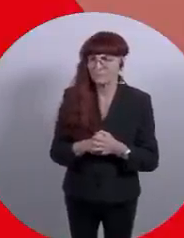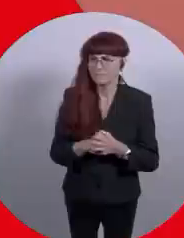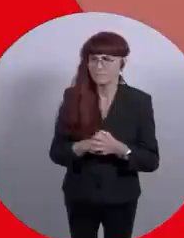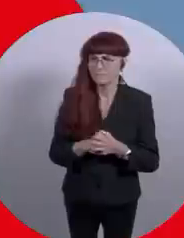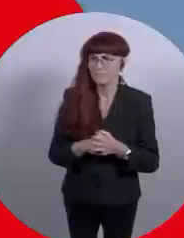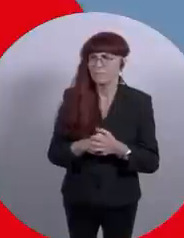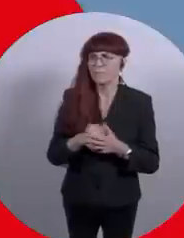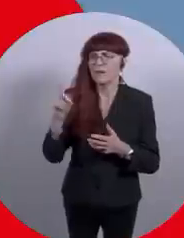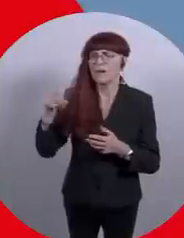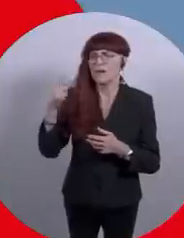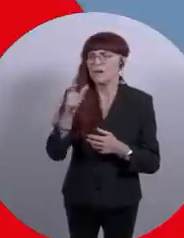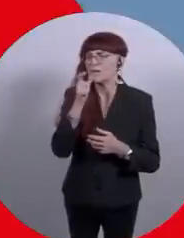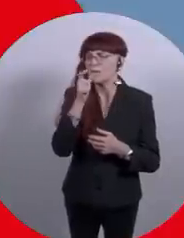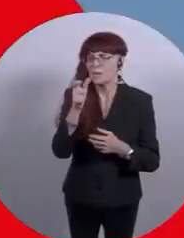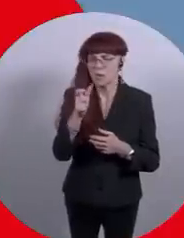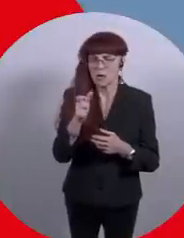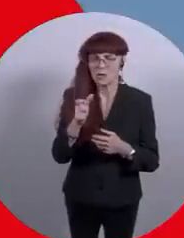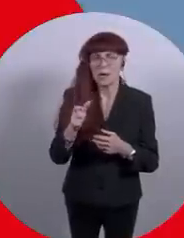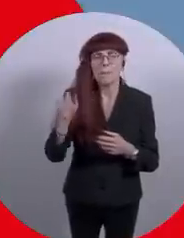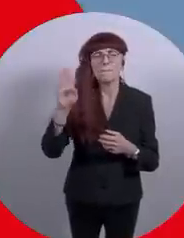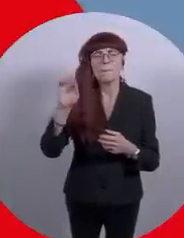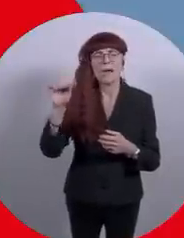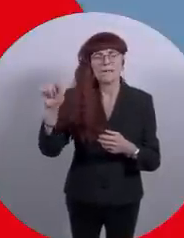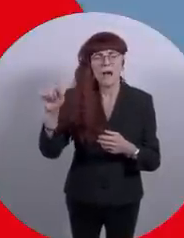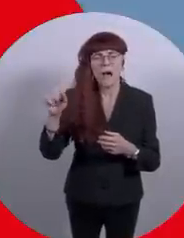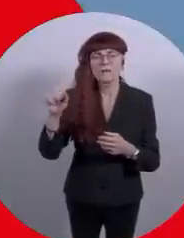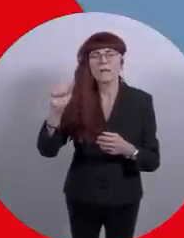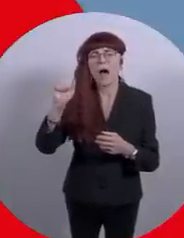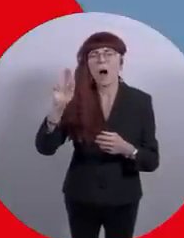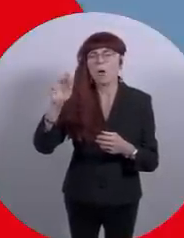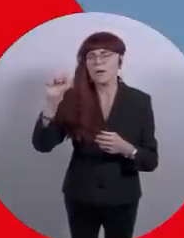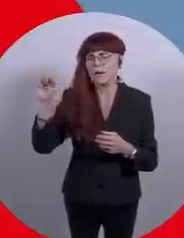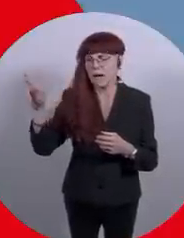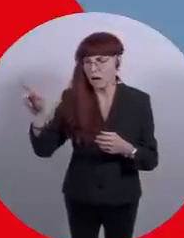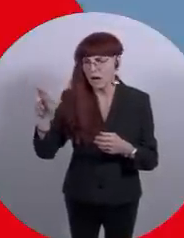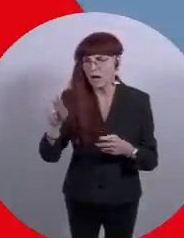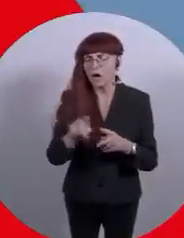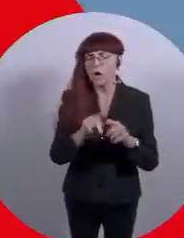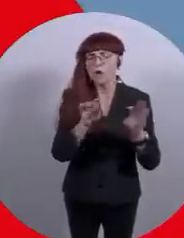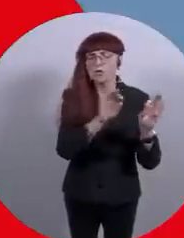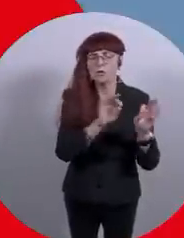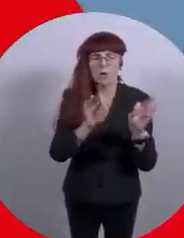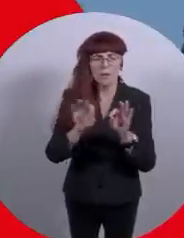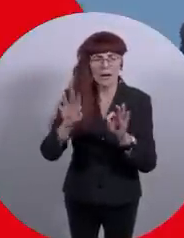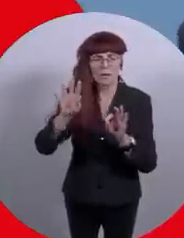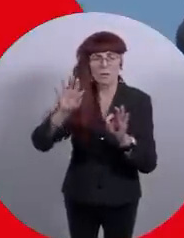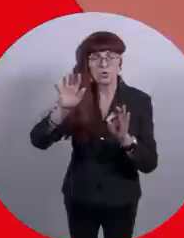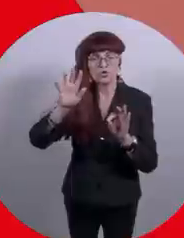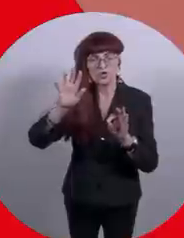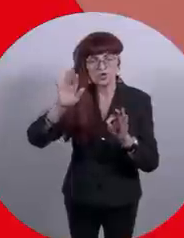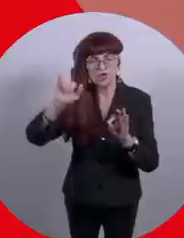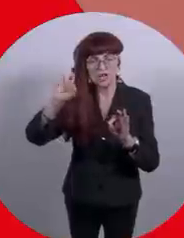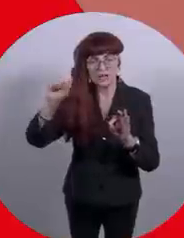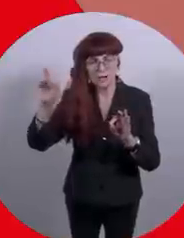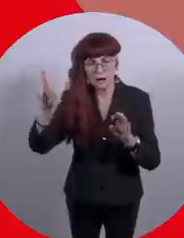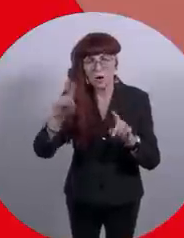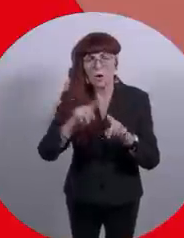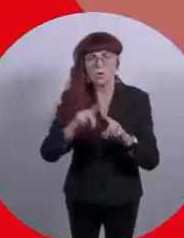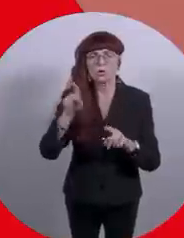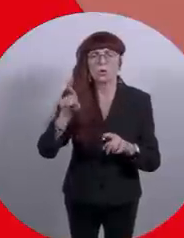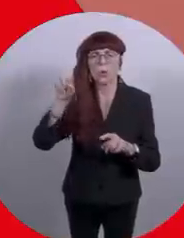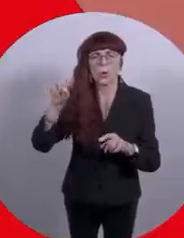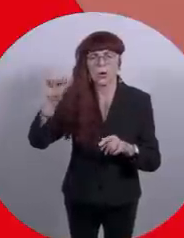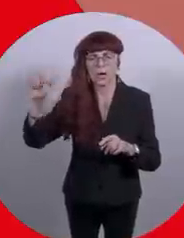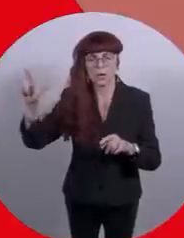am Wort ist Bernhard Auinger und im Vorbereitung Andreas Schieder und Michael Kögel ihr liebe Genossen einen liebe